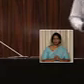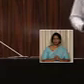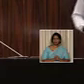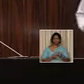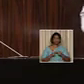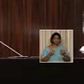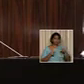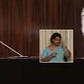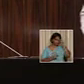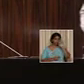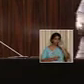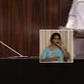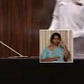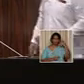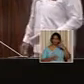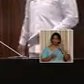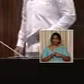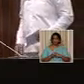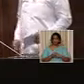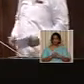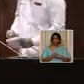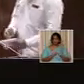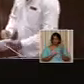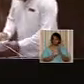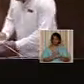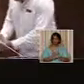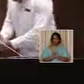विपक्ष ने एक प्रश्न ईट पेर अः